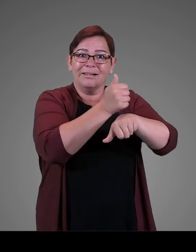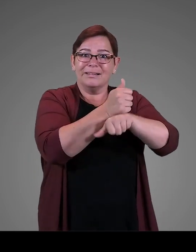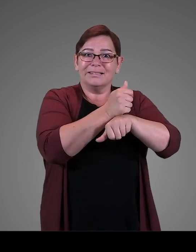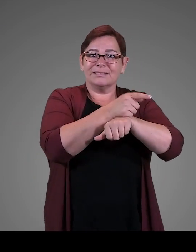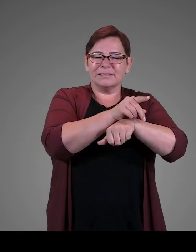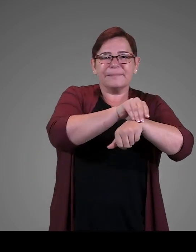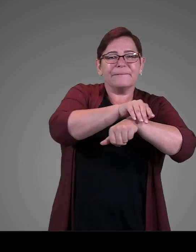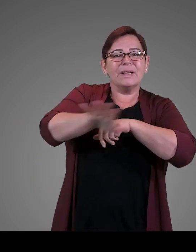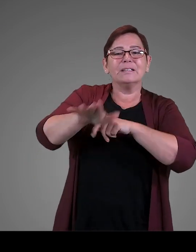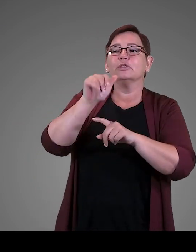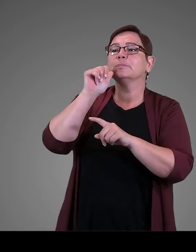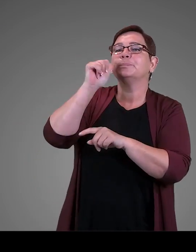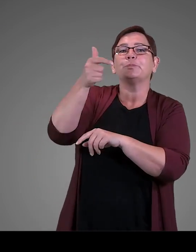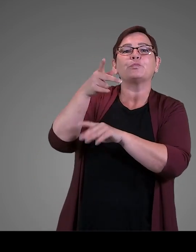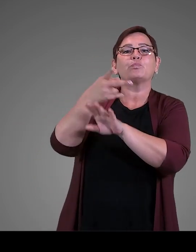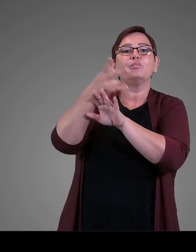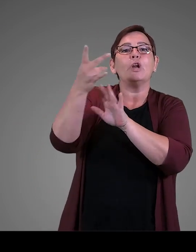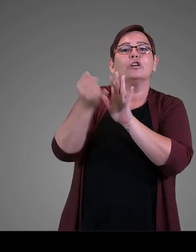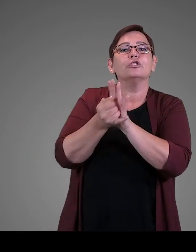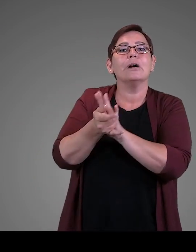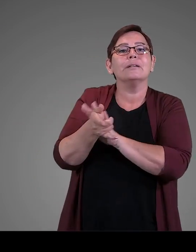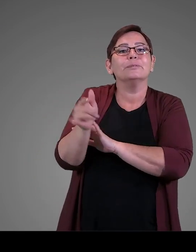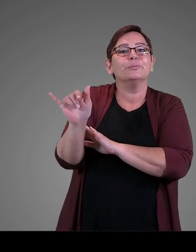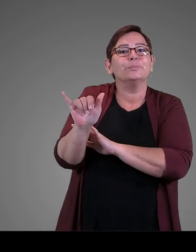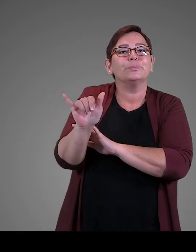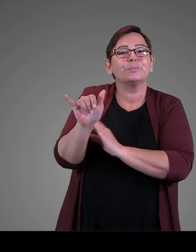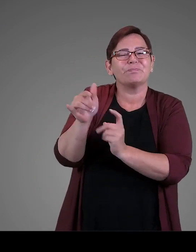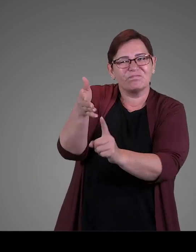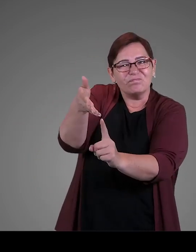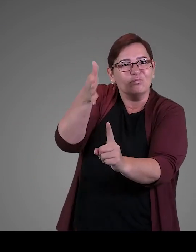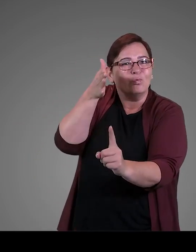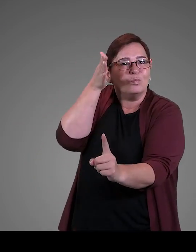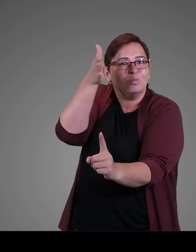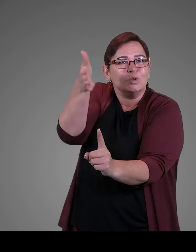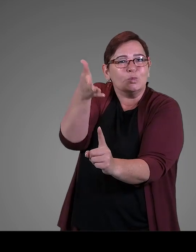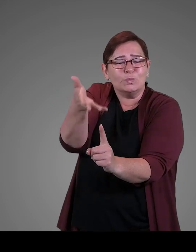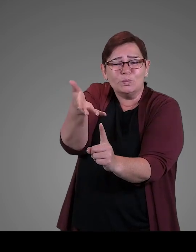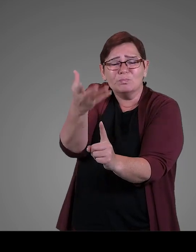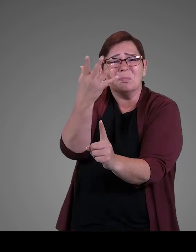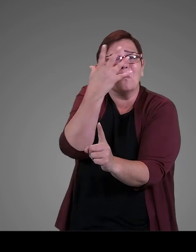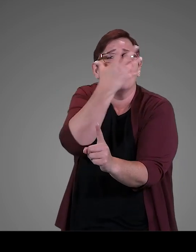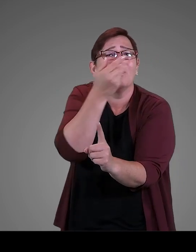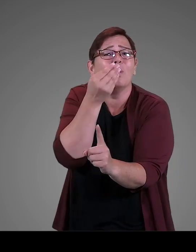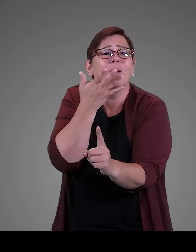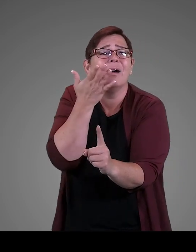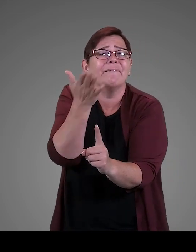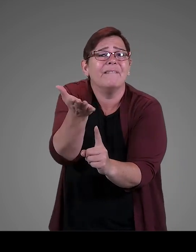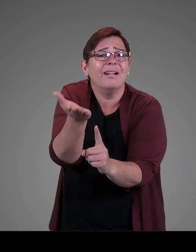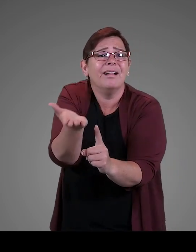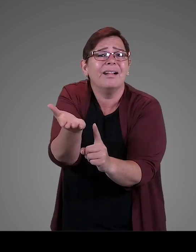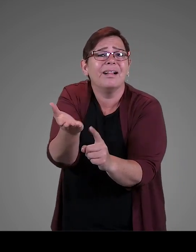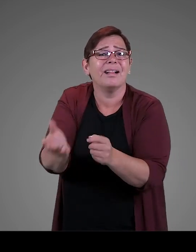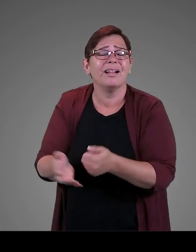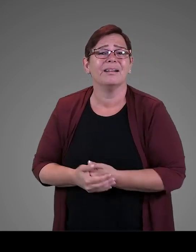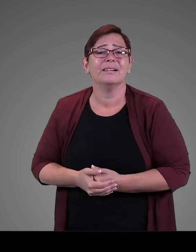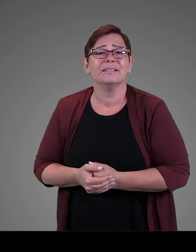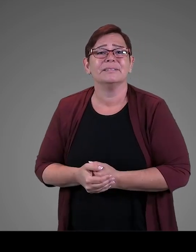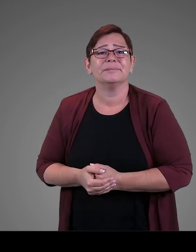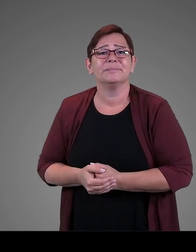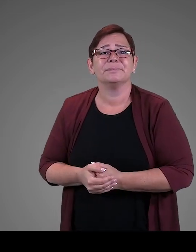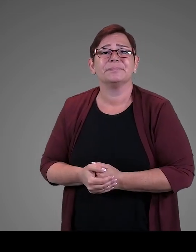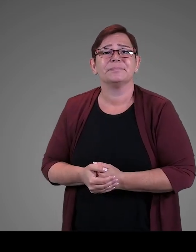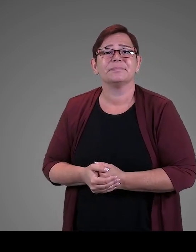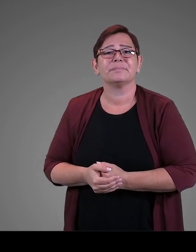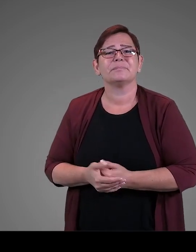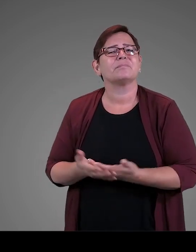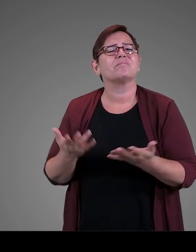aussi. Il y a des futurités là-dedans, puis ça, c'est beau. Je me demande si parmi vous, vous